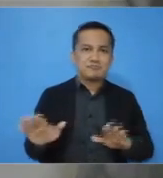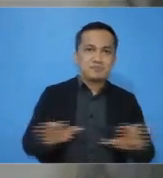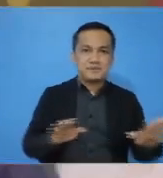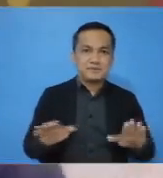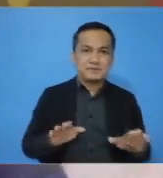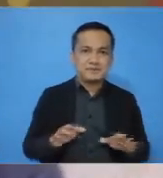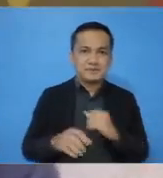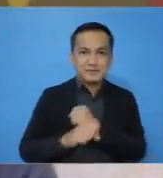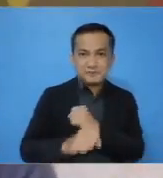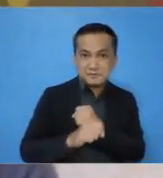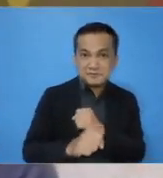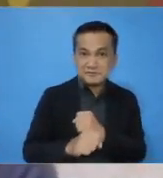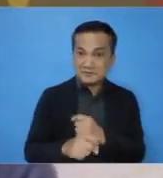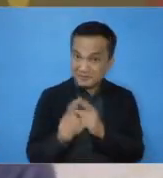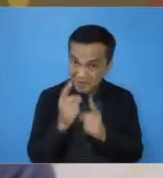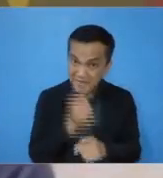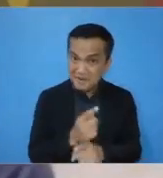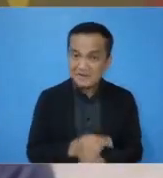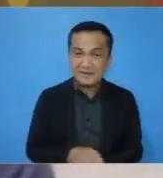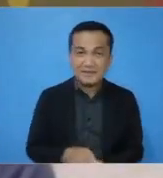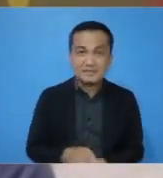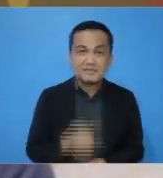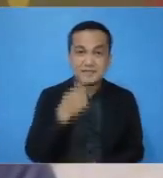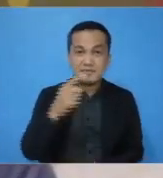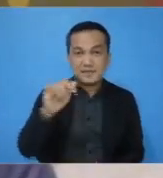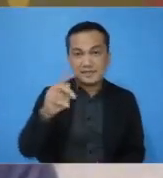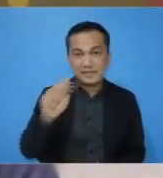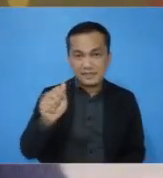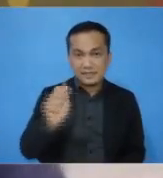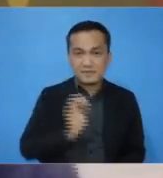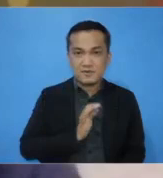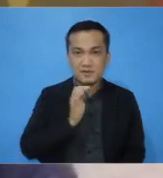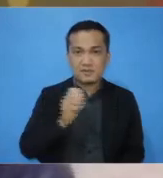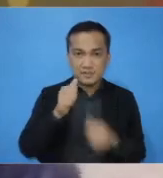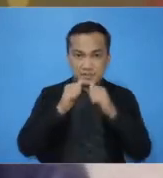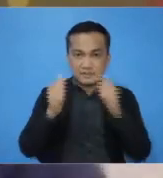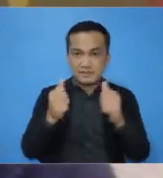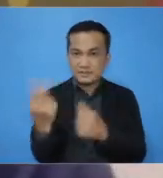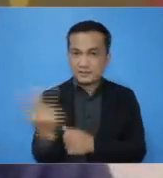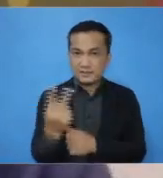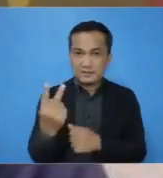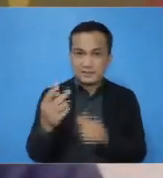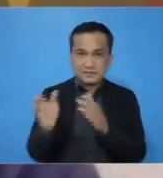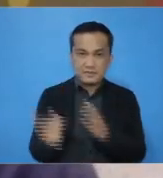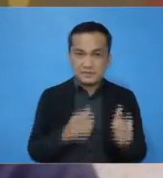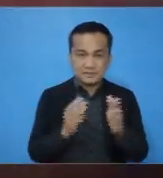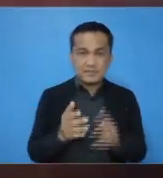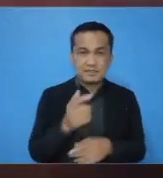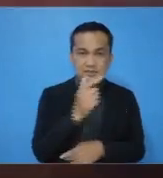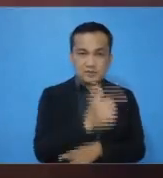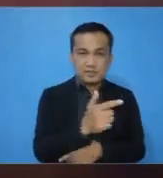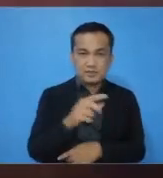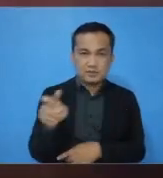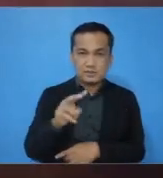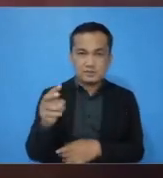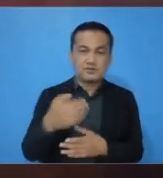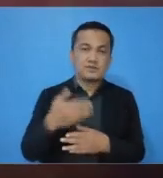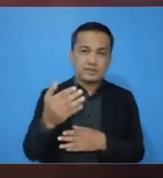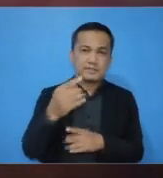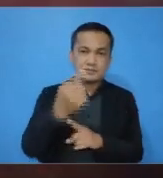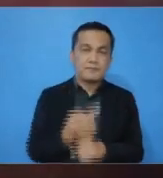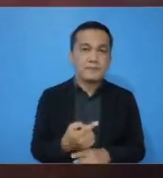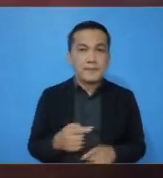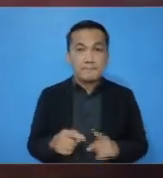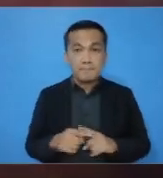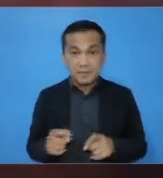Andaya, formal na iaanunsyo ng dalawa ang kanilang plano sa 2022 sa susunod na buwan. Pero para sa